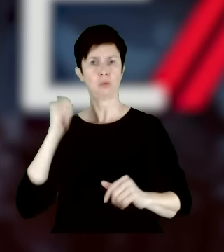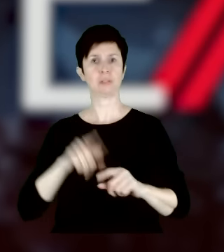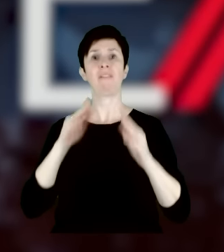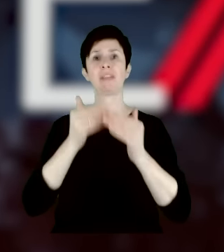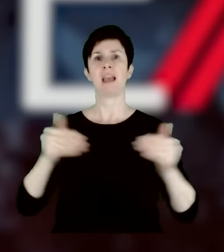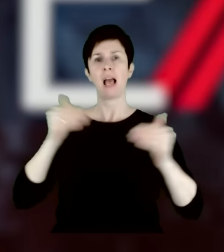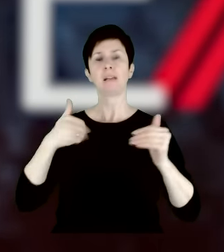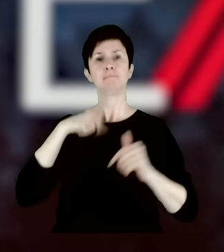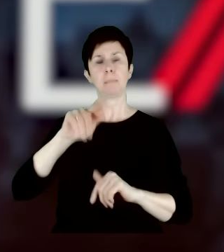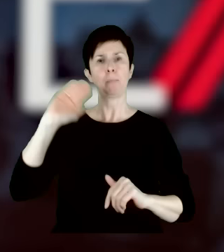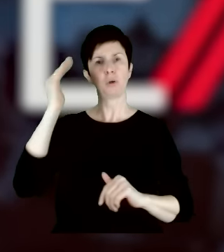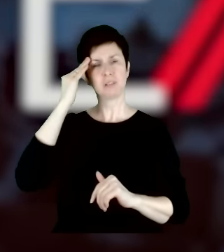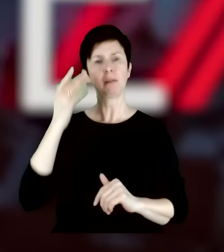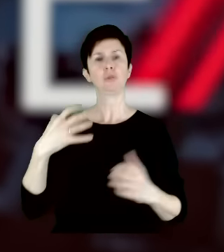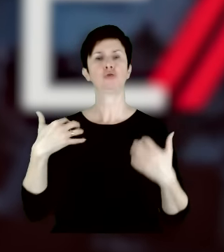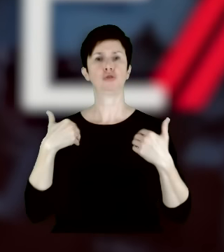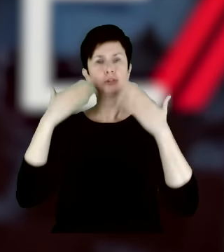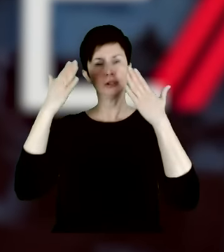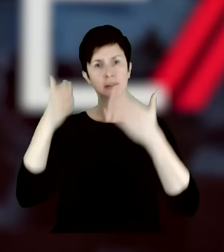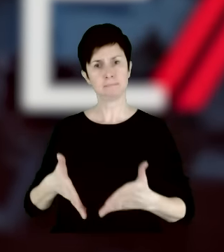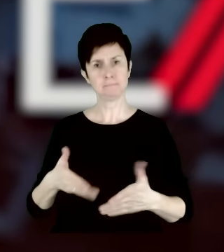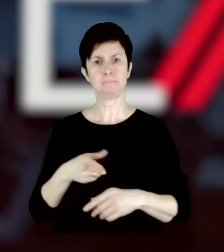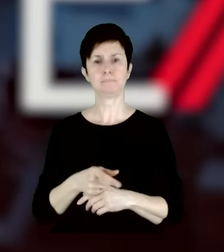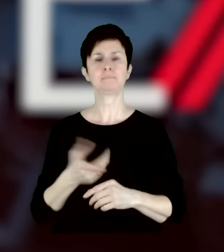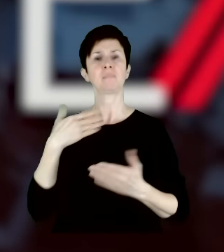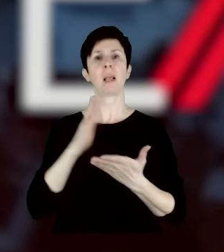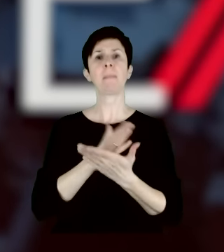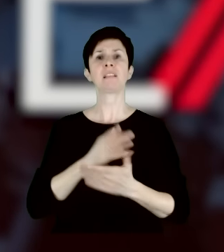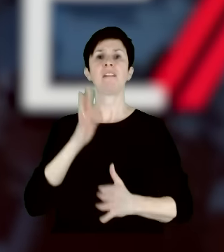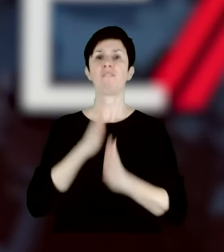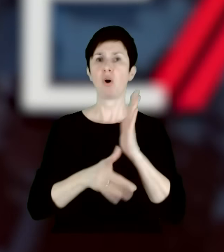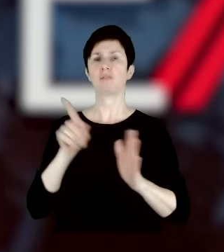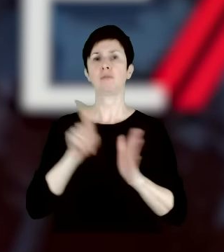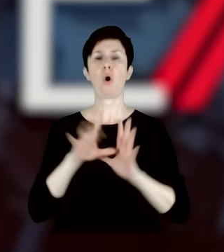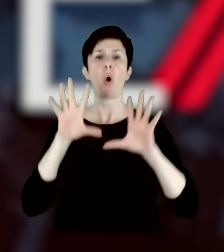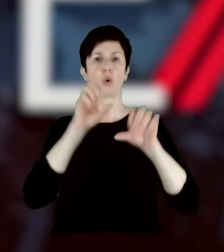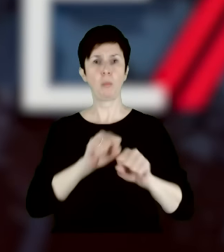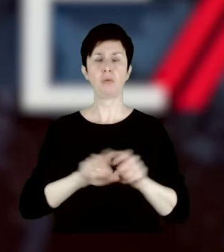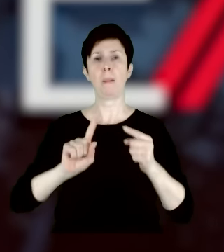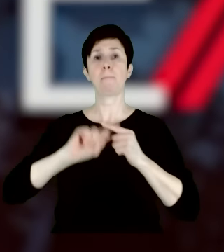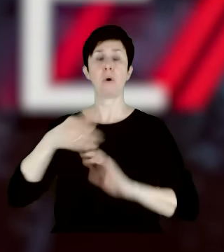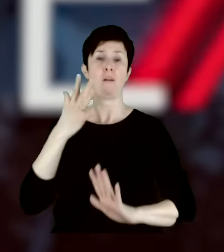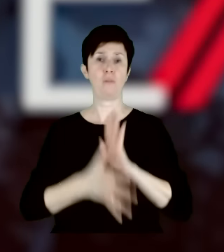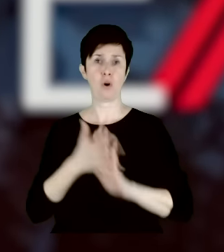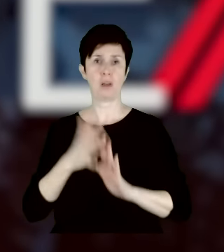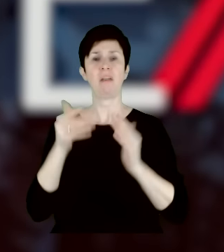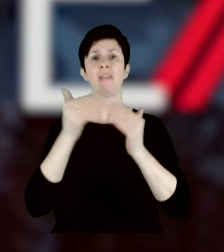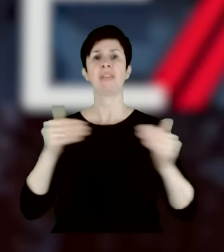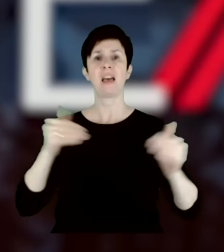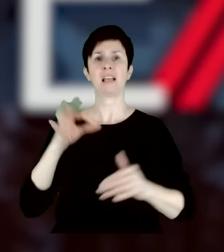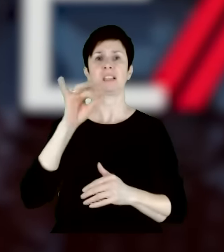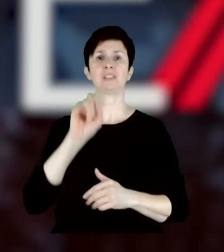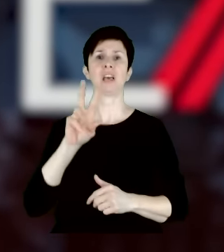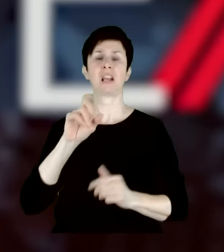życie artystów w kabaretach i rewiach Warszawy, tej międzywojennej, ale także okupowanej i powojennej. Teatr Syrena w Warszawie zaprasza